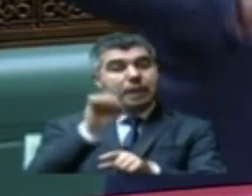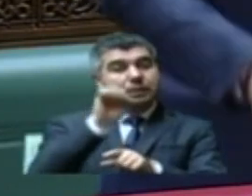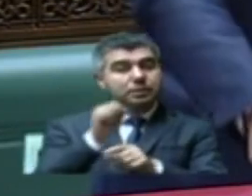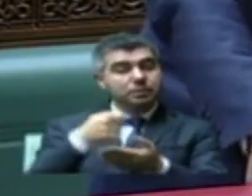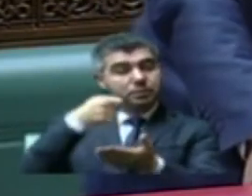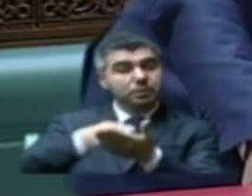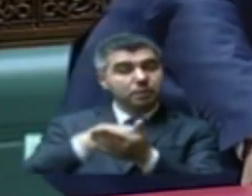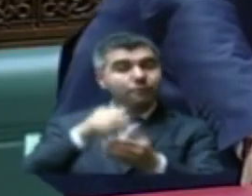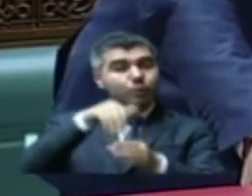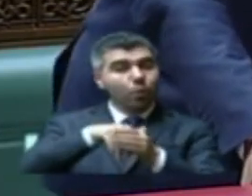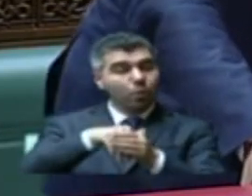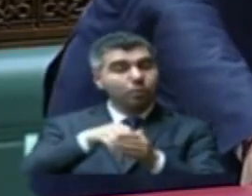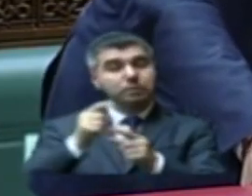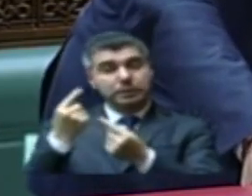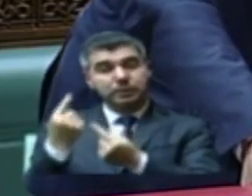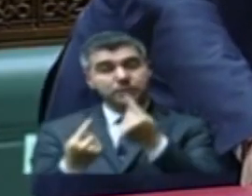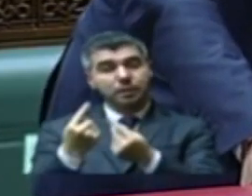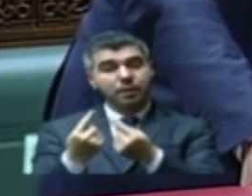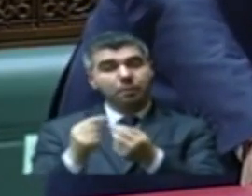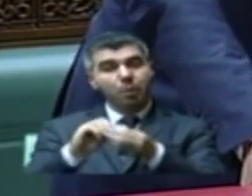وكيكونوا المشاكل. بغينا تشوفوا لنا هذا المشكل.